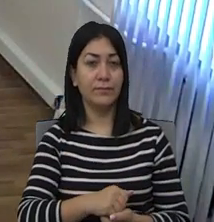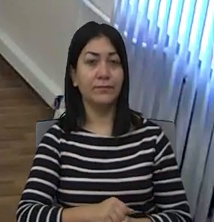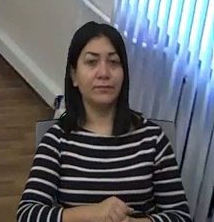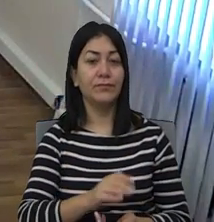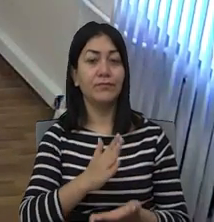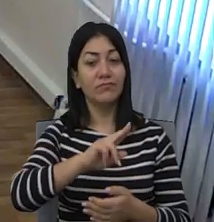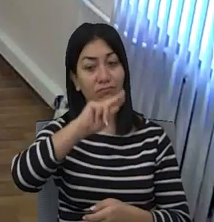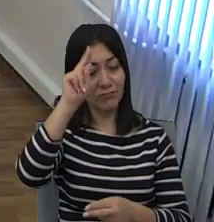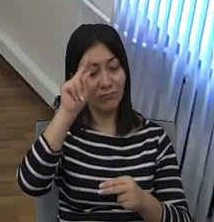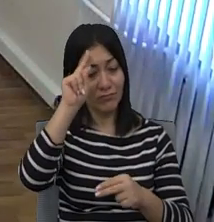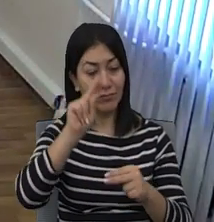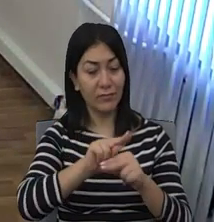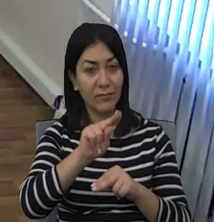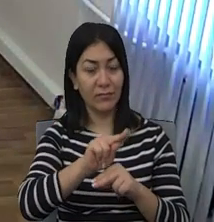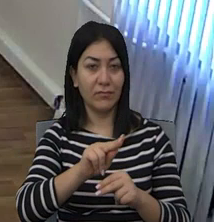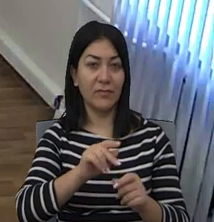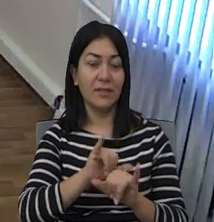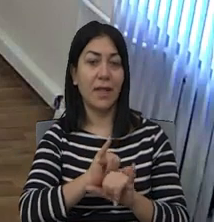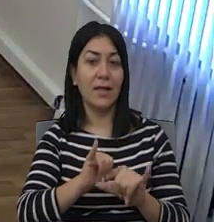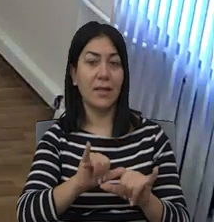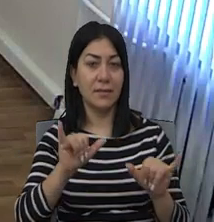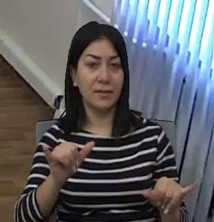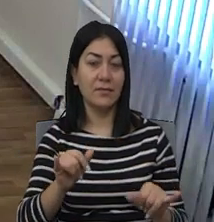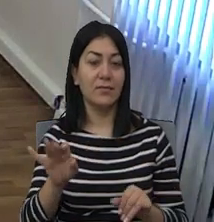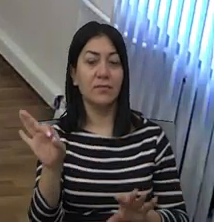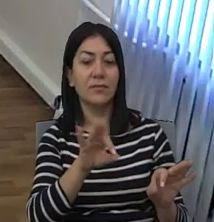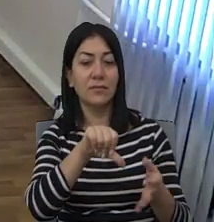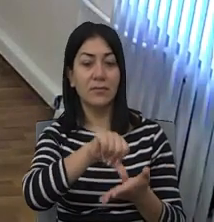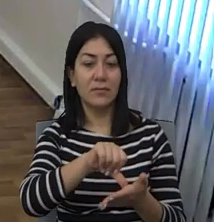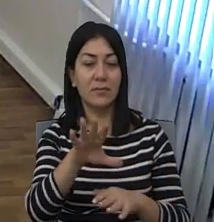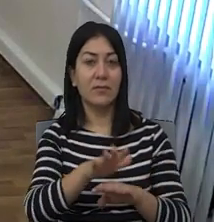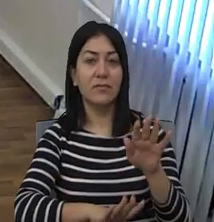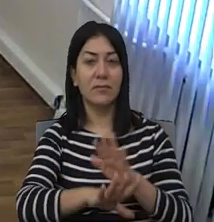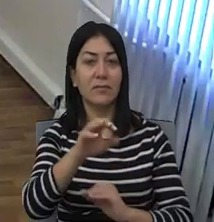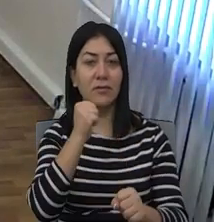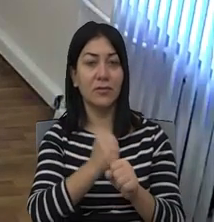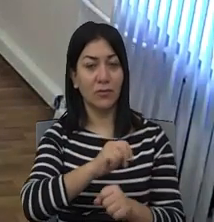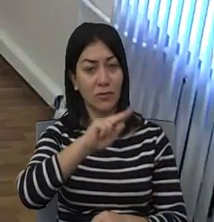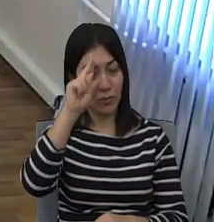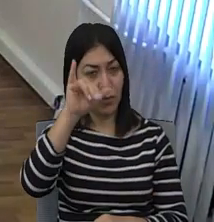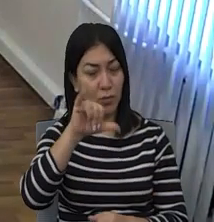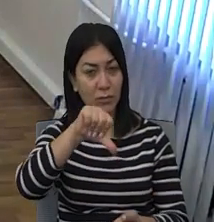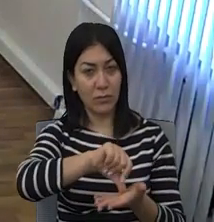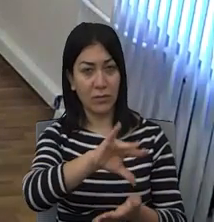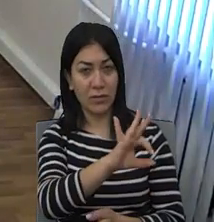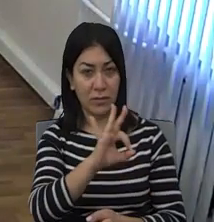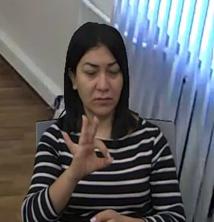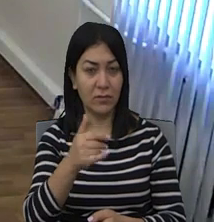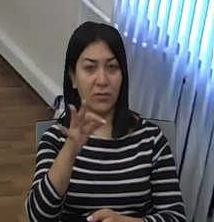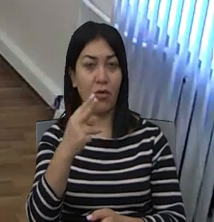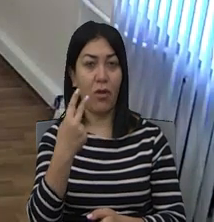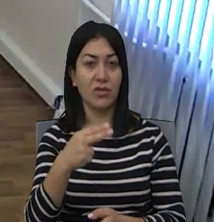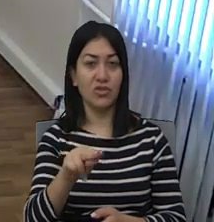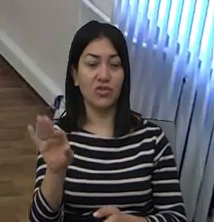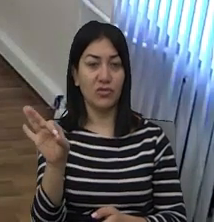ուրեմն դասընթացը ընդլայնել եւ ներգրավել նաեւ արհեստագործական ուսումնասիրությունները եւ